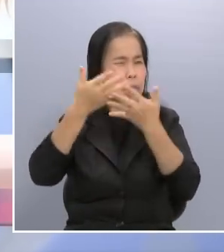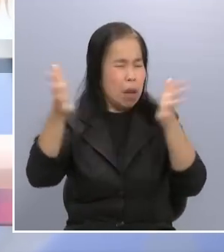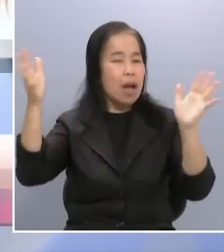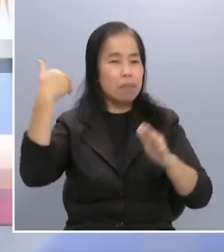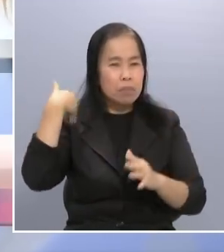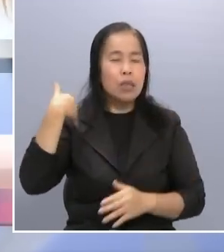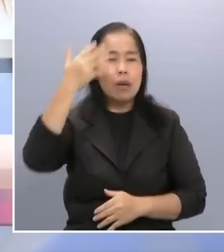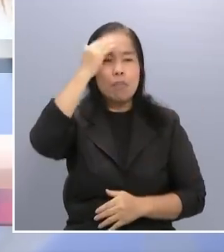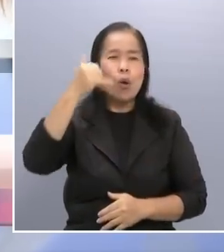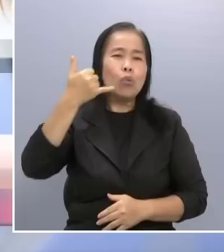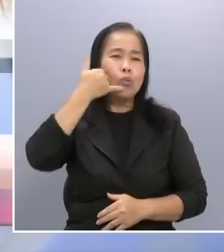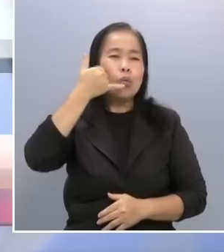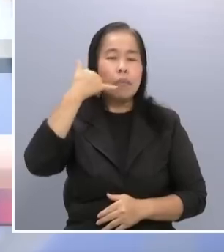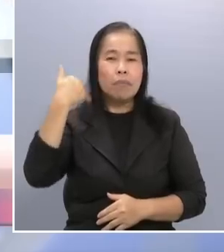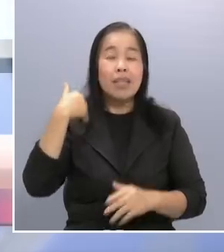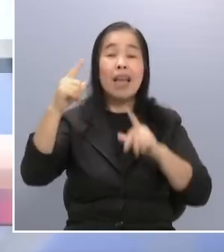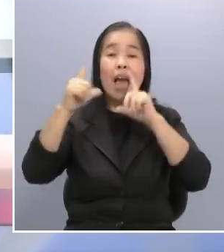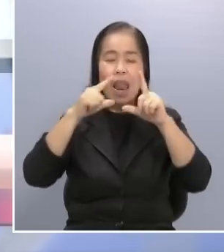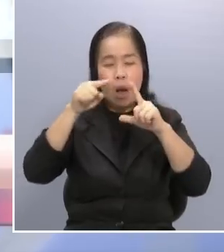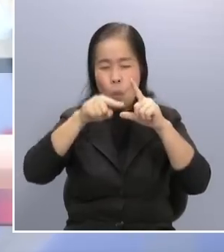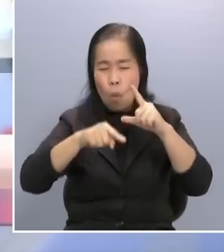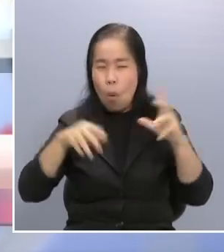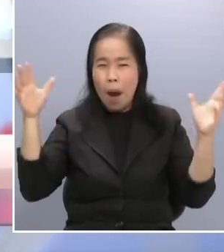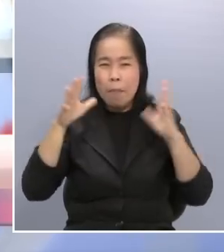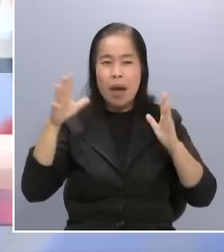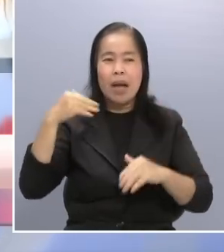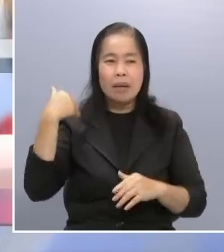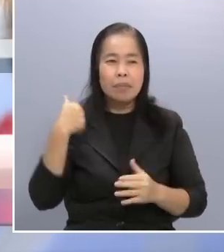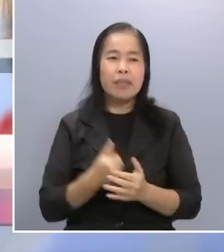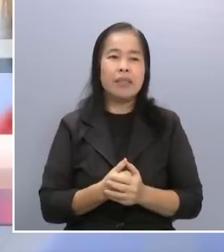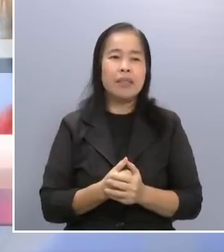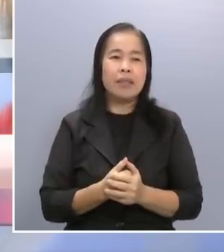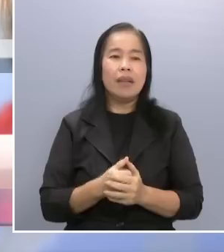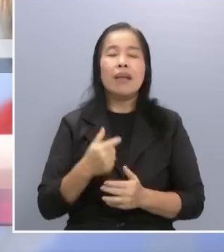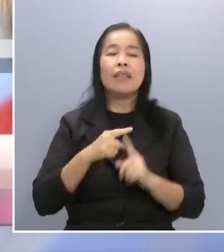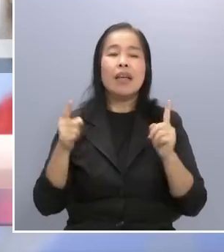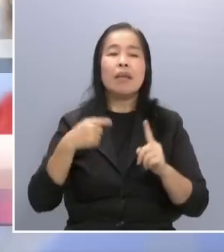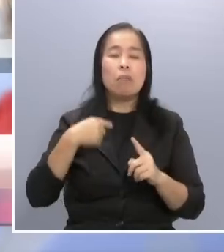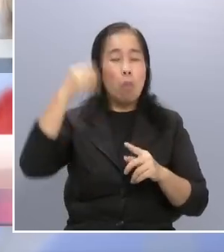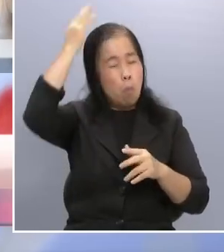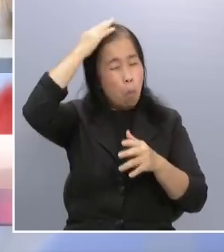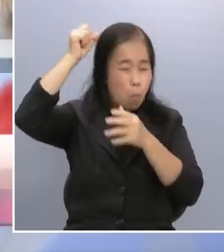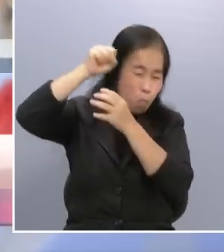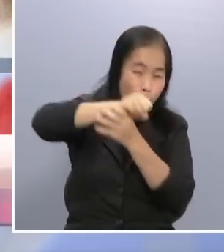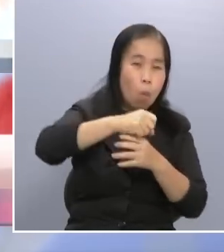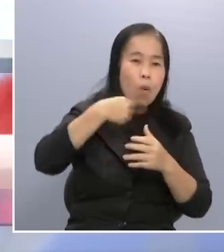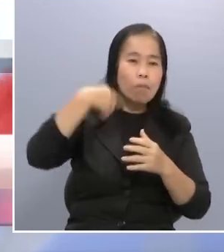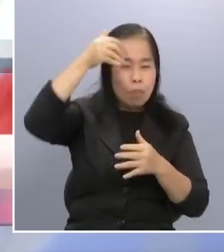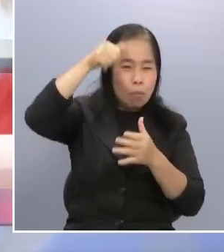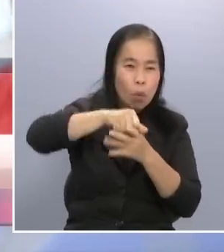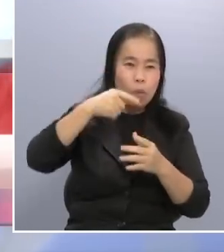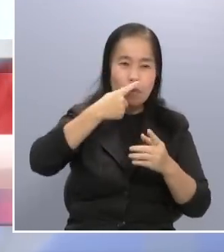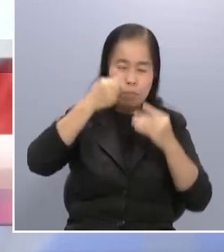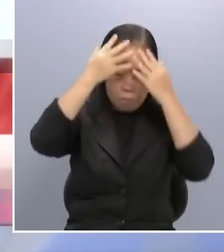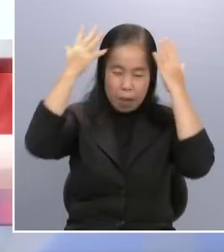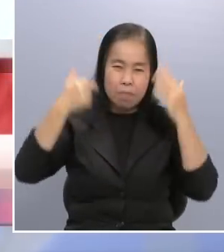ทรศัพท์แล้วพี่เข้าไปดูในไลน์เขาว่าไอ้ผู้หญิงนั้นบล็อกพี่เลยไอ้นี่ก็ตีพี่เลยจับพี่กดน้ำในห้องน้ำหัวแตก4เข็มเย็บเลือดนี่กระจาย